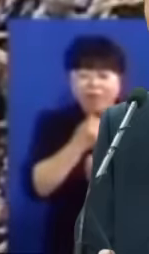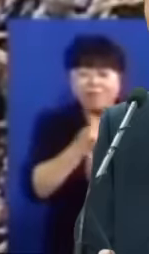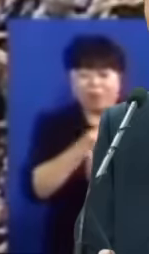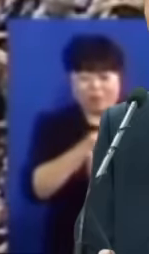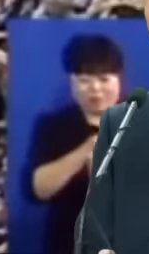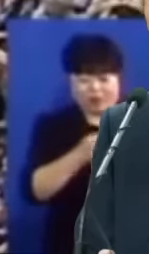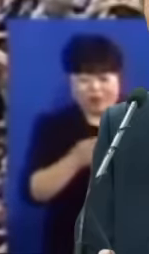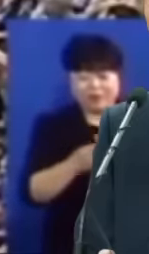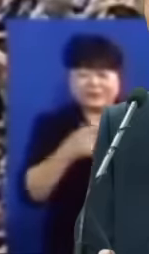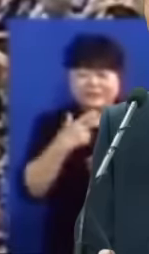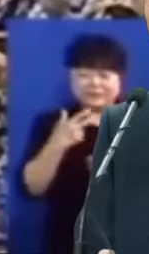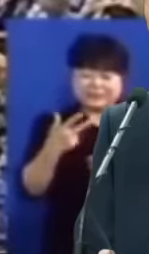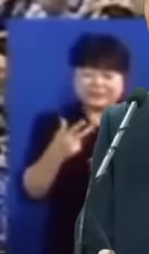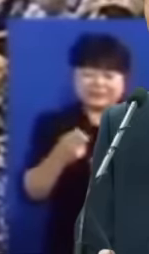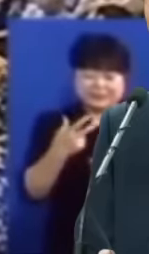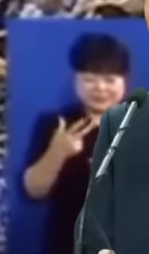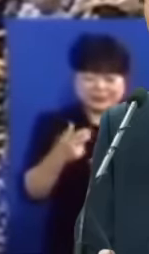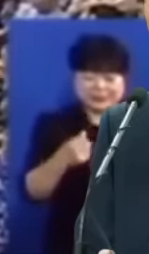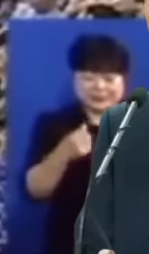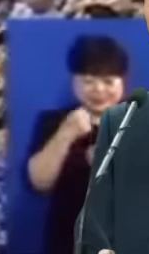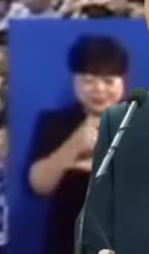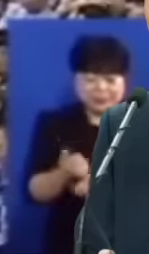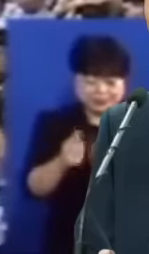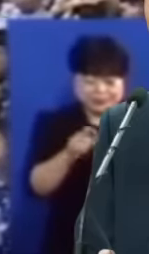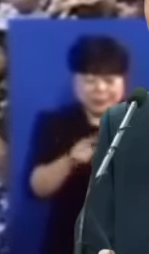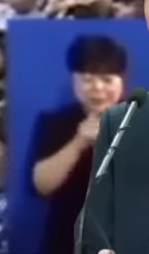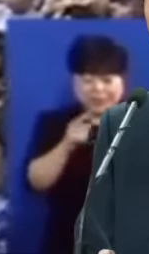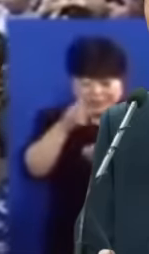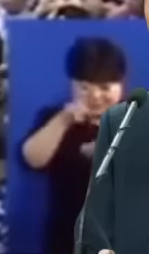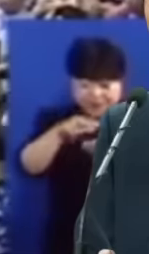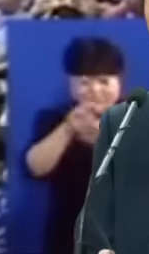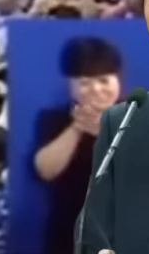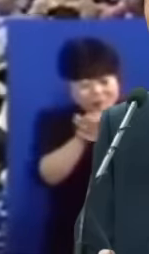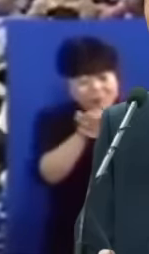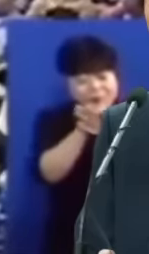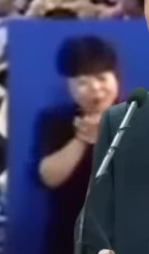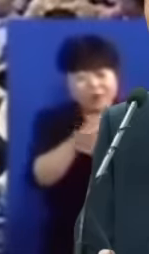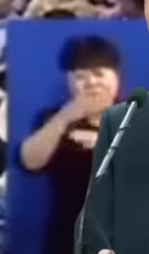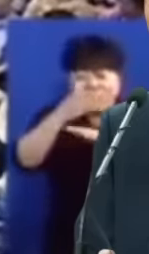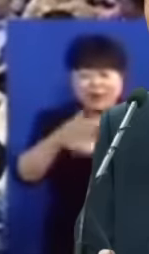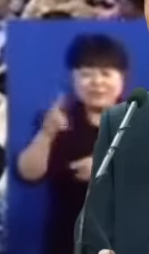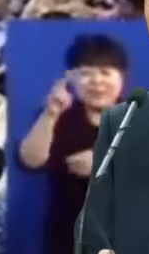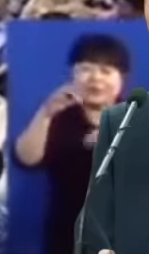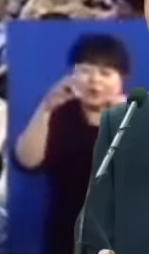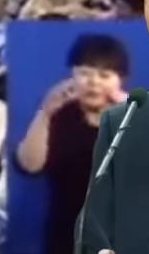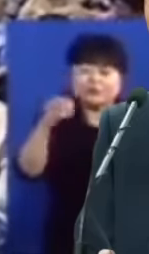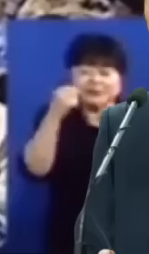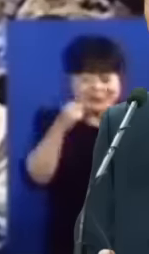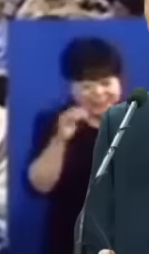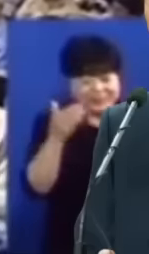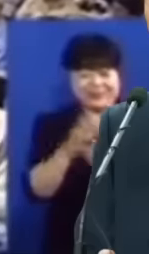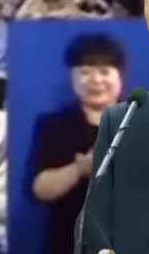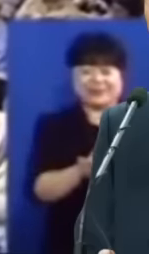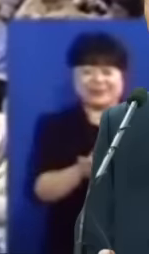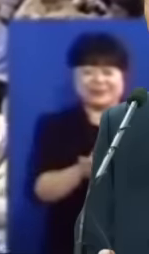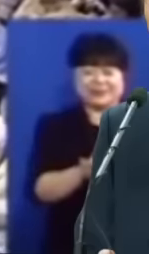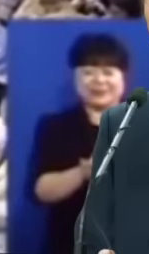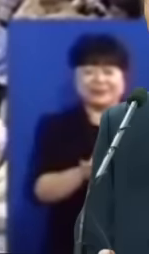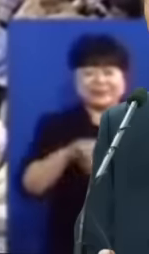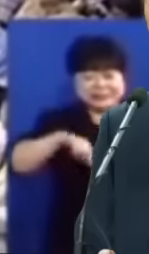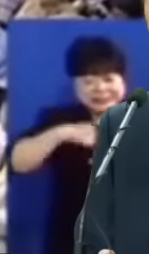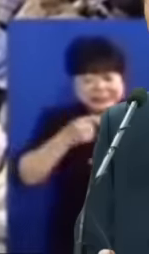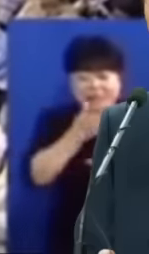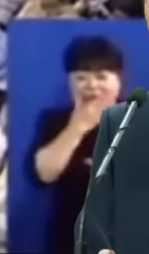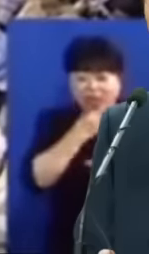되어 77세로 삶을 마칠 때까지 말씀을 읽고 기도하며 감사와 찬송하는 생활을 했습니다. 그는